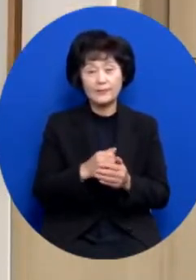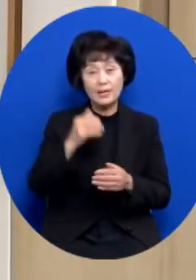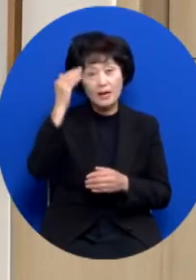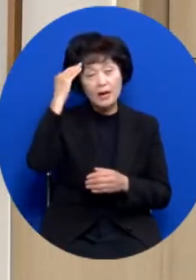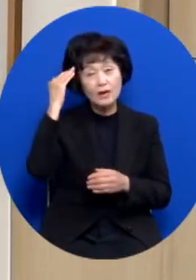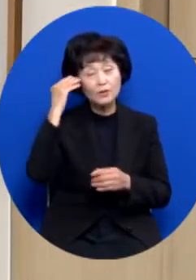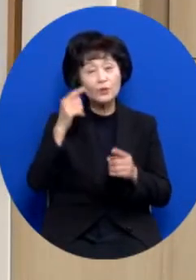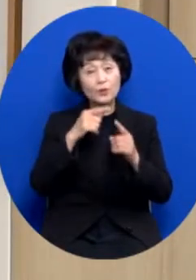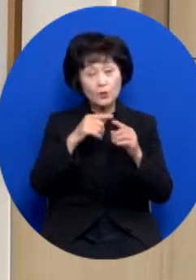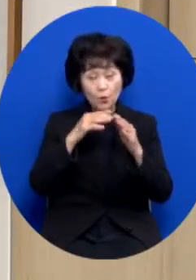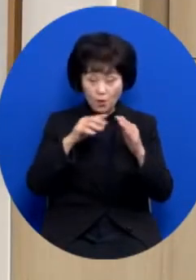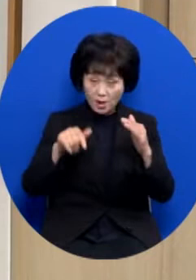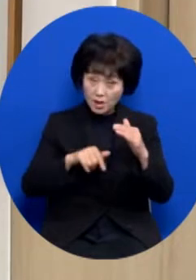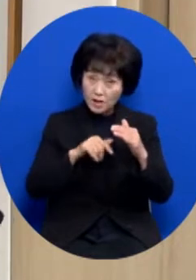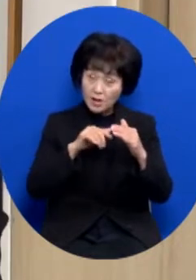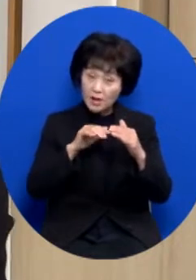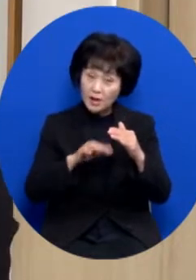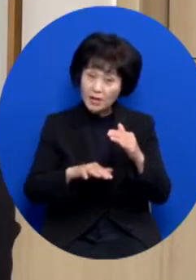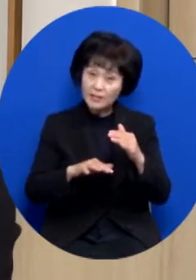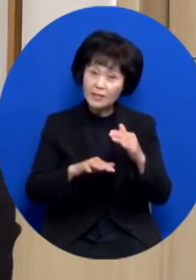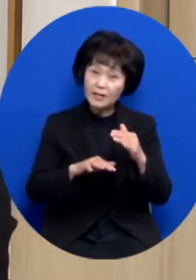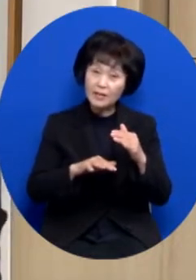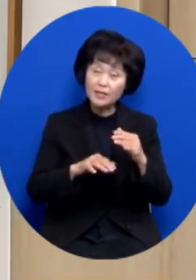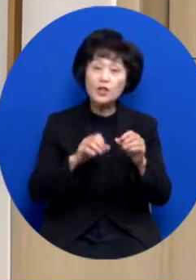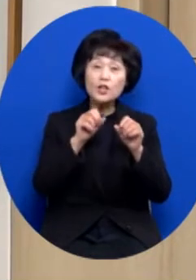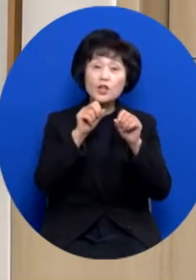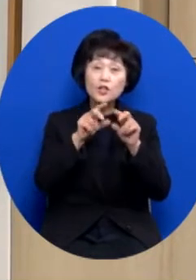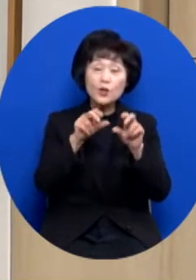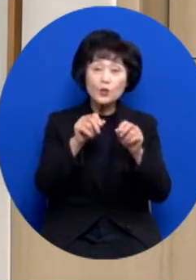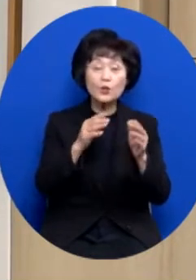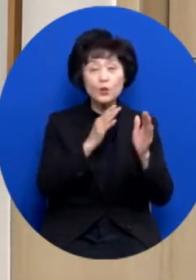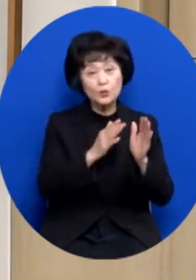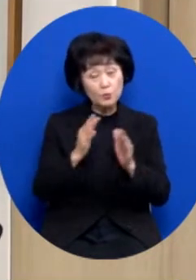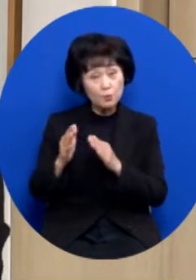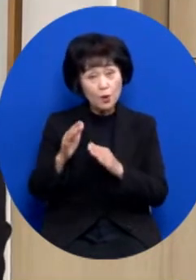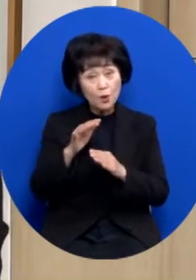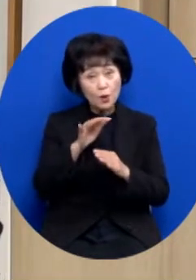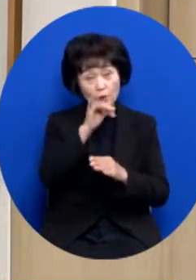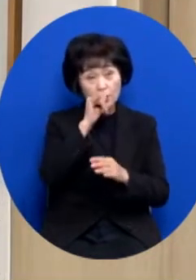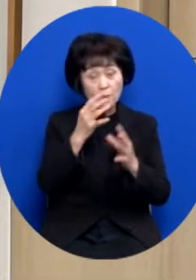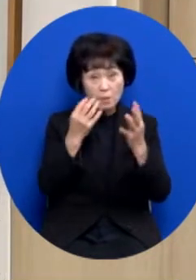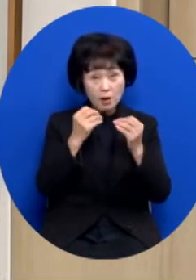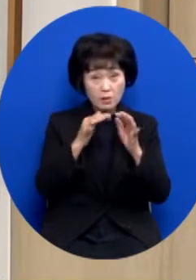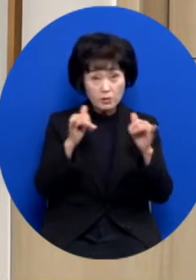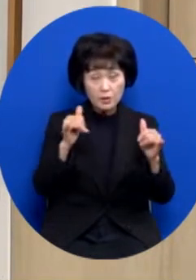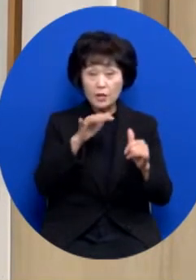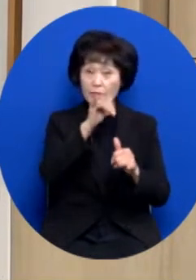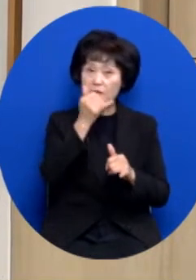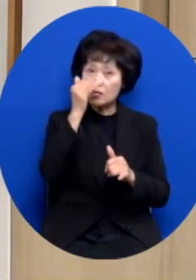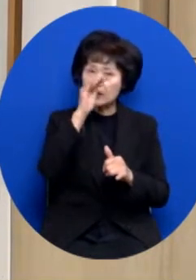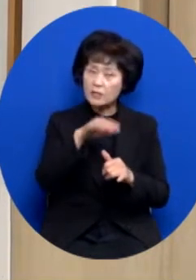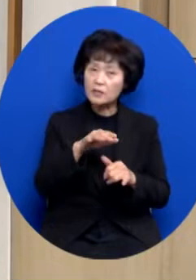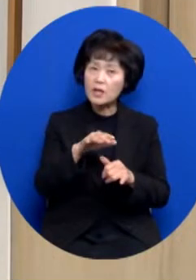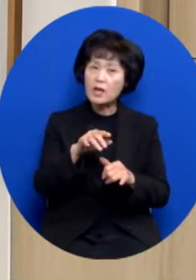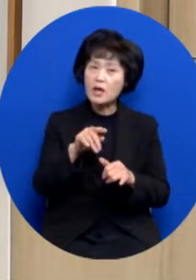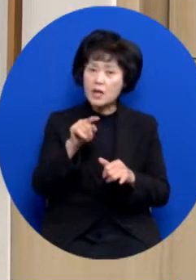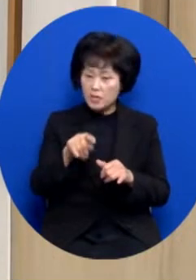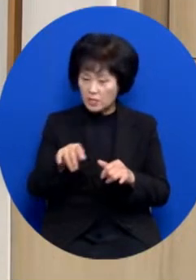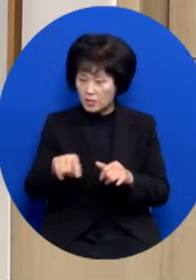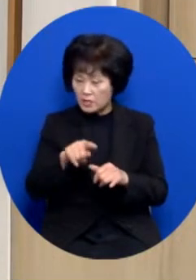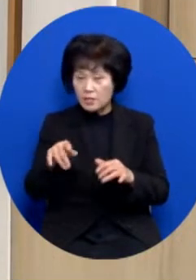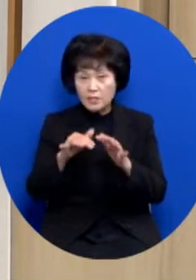한국 교회 안에는 선교를 준비하는 많은 분들이 계세요 특별히 이분들 중에 자비량